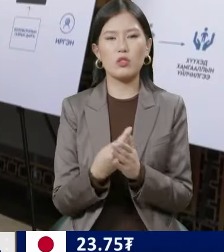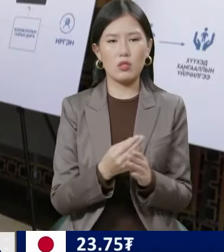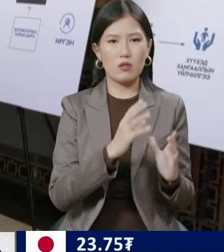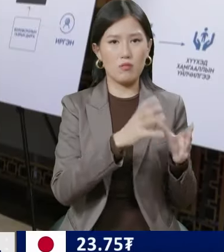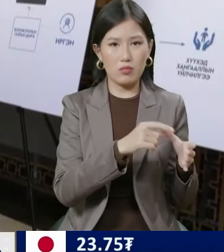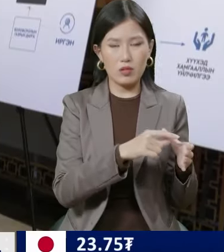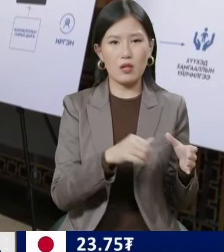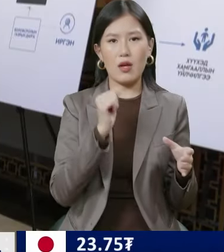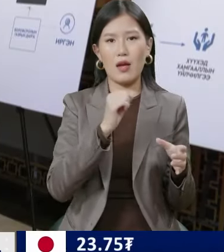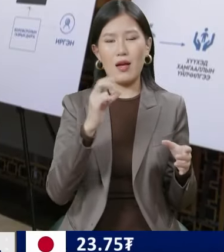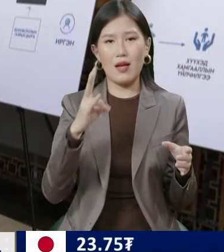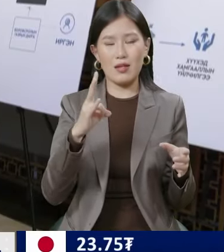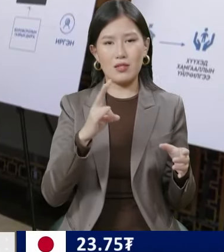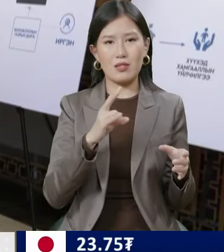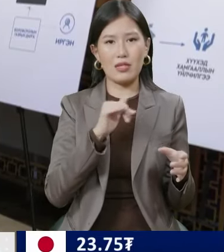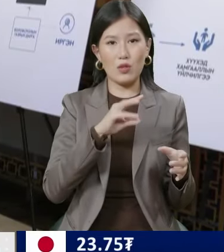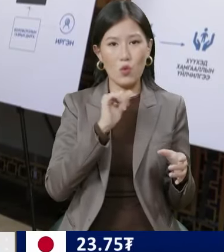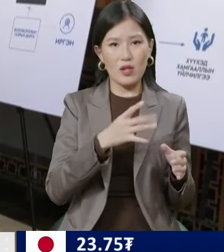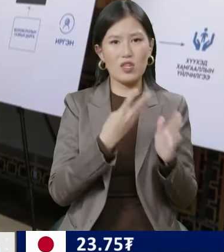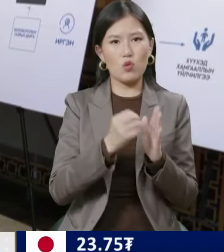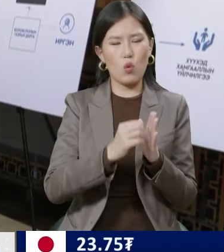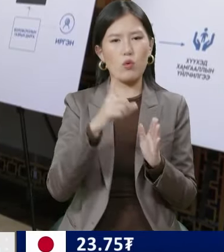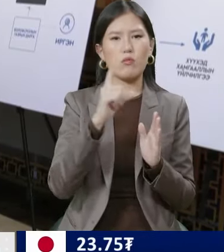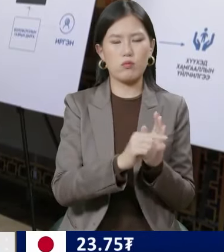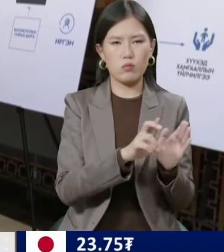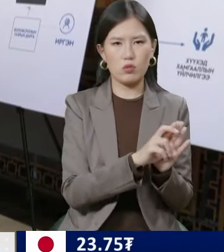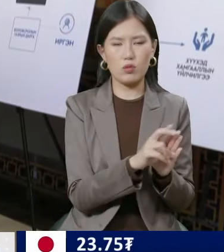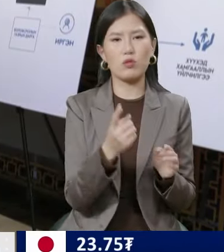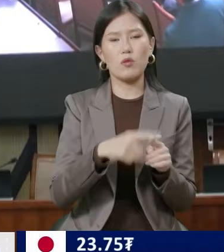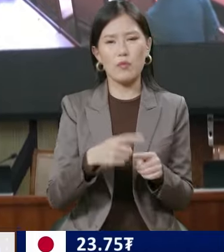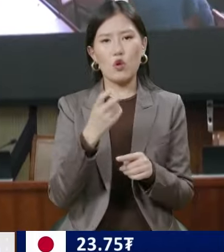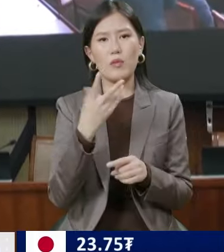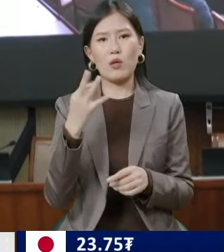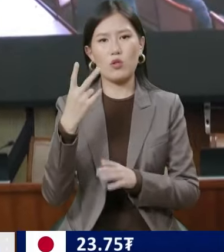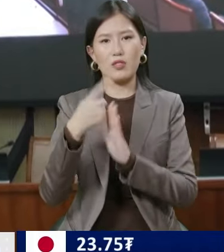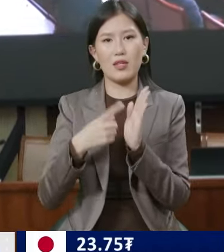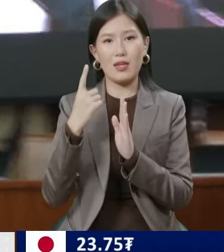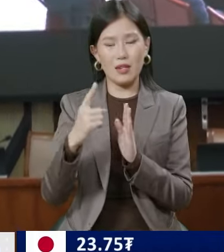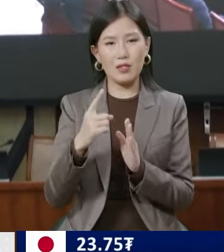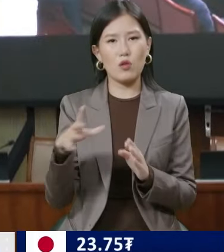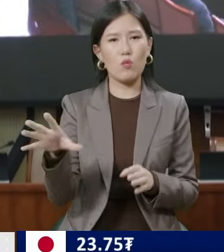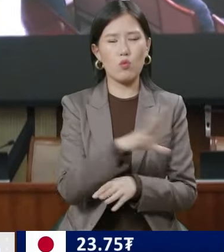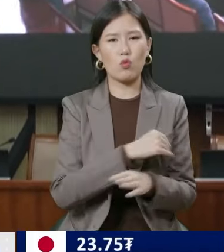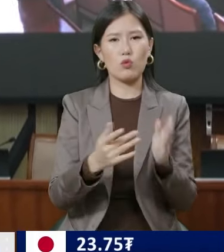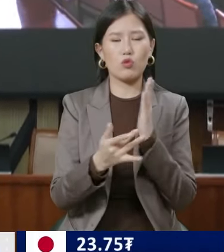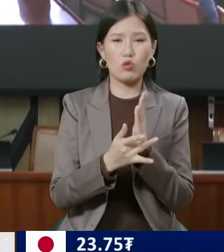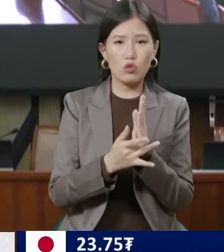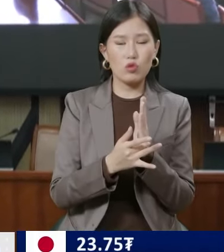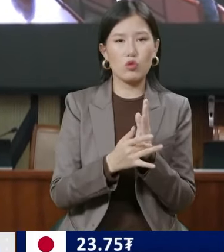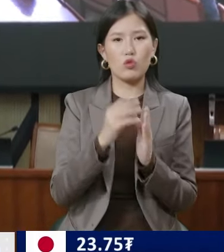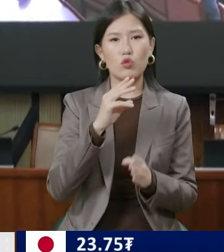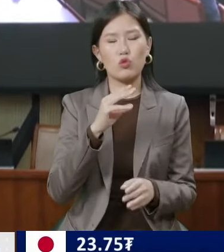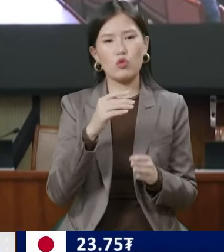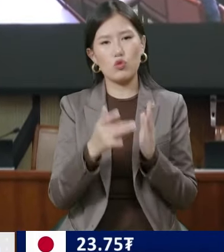татварыг 90 хүртэл хуваар хөнгөлнө гэв. За мөн ирэх жилийн 1-р сарын 1-ээс бүх салбарын технологийн тоногд хөрөмжийг татвараас чөлөөлөх оролжээ.